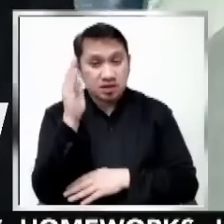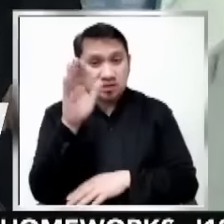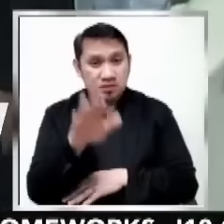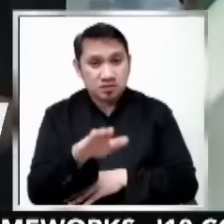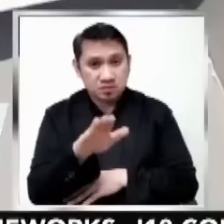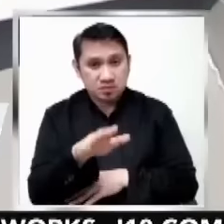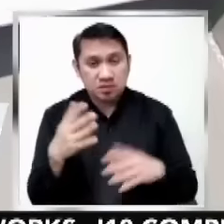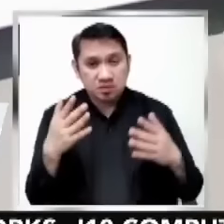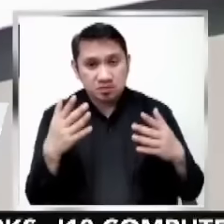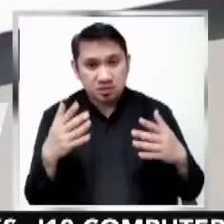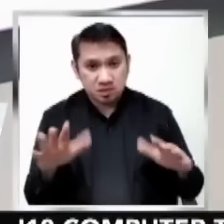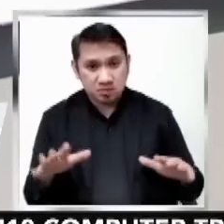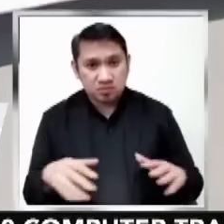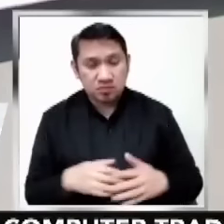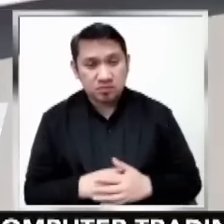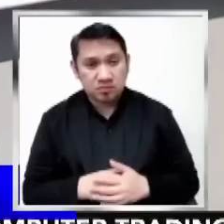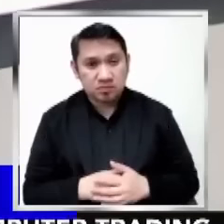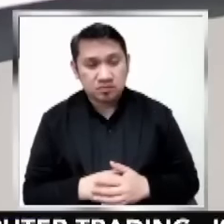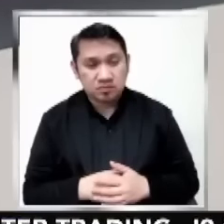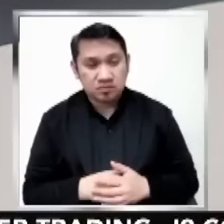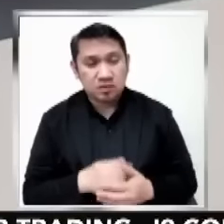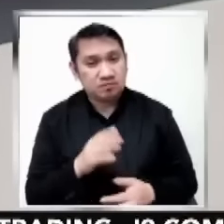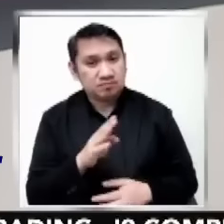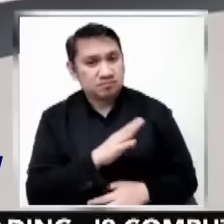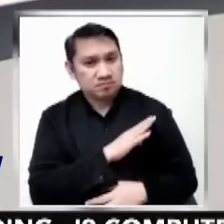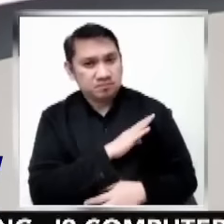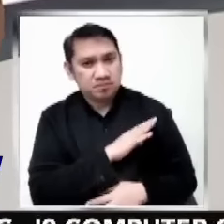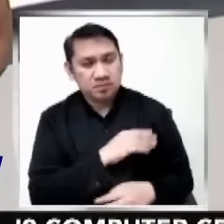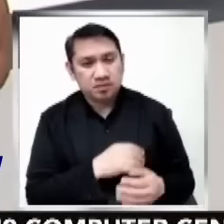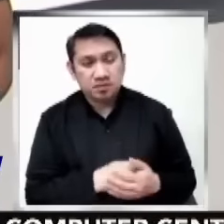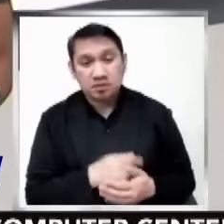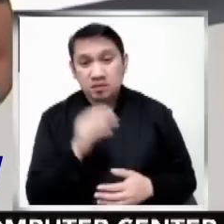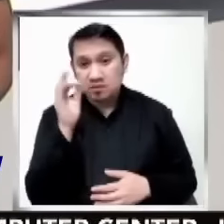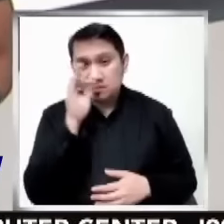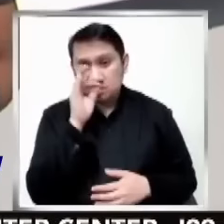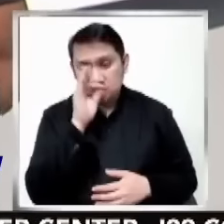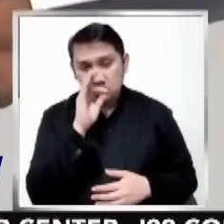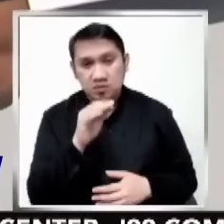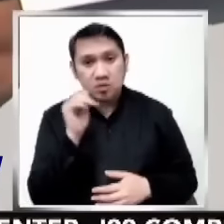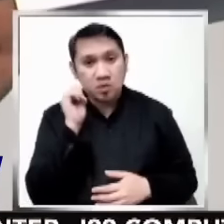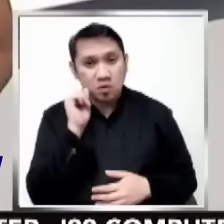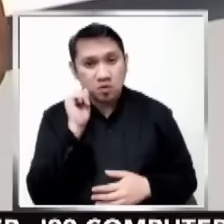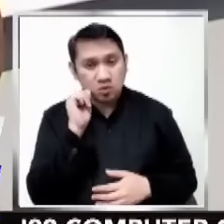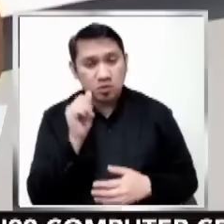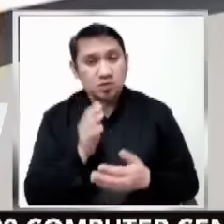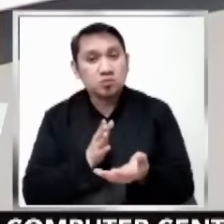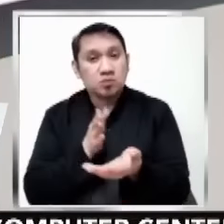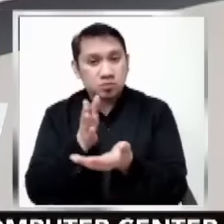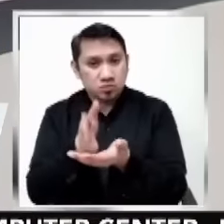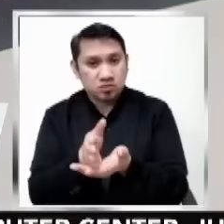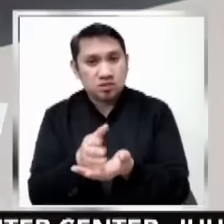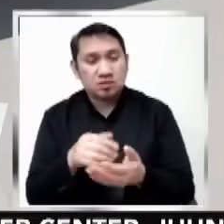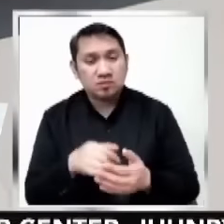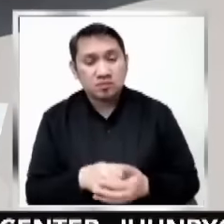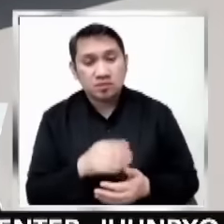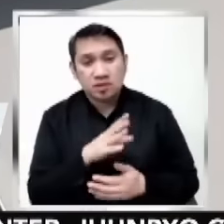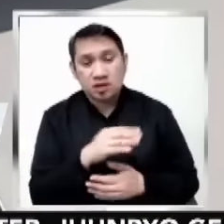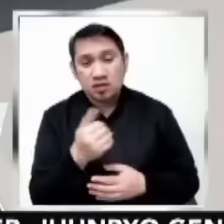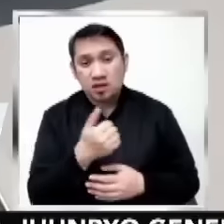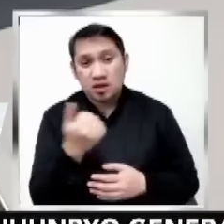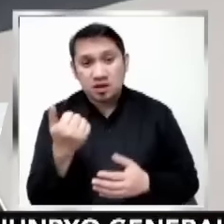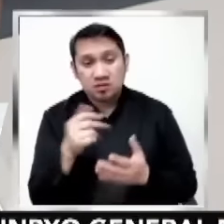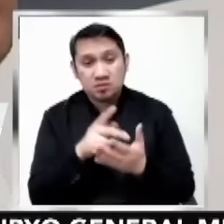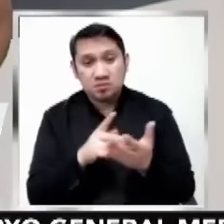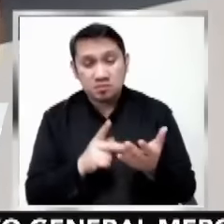buong misyon. Tapang at paninindigan ang baon ng mga Pilipino tuwing nagsasagawa ng misyon sa Ayungin Shoal at iba pang parte ng West Philippine